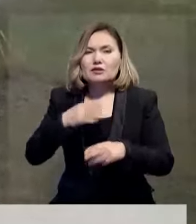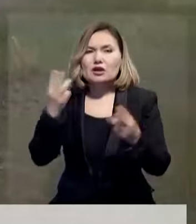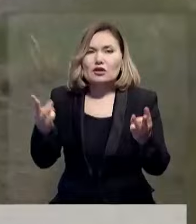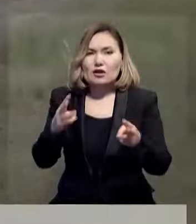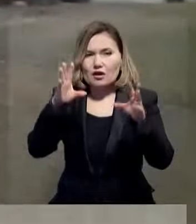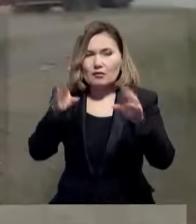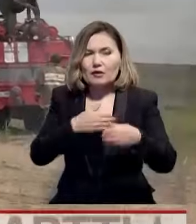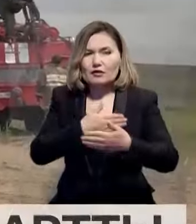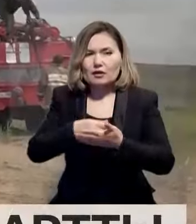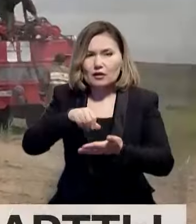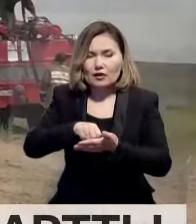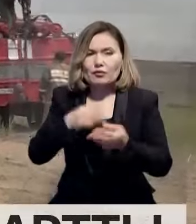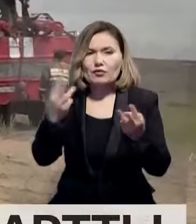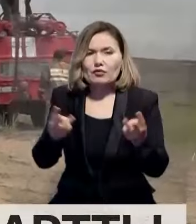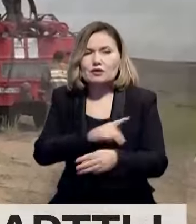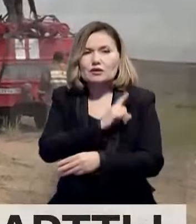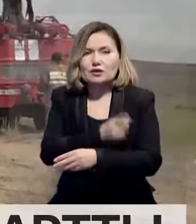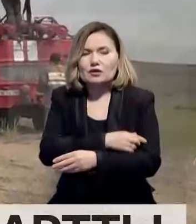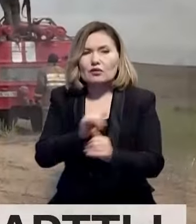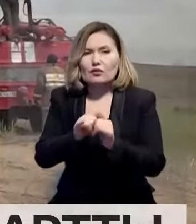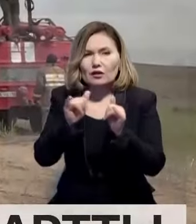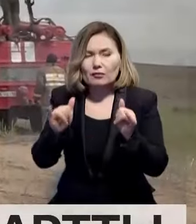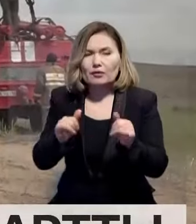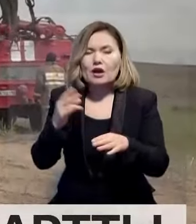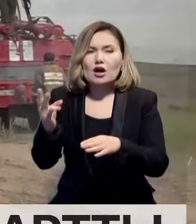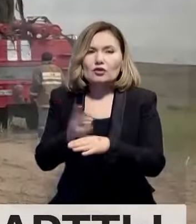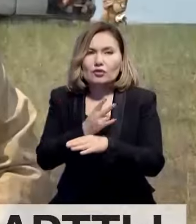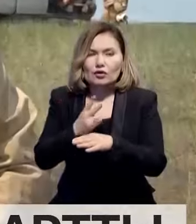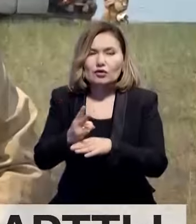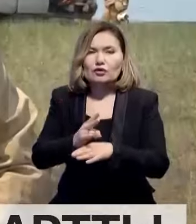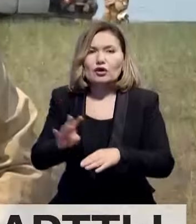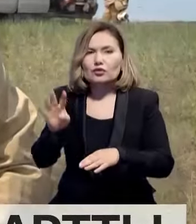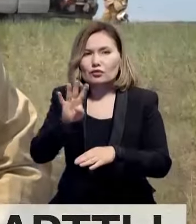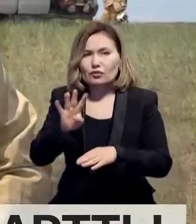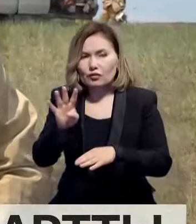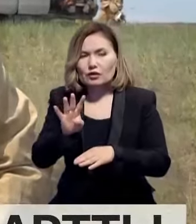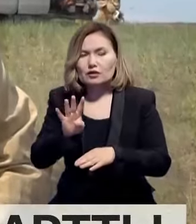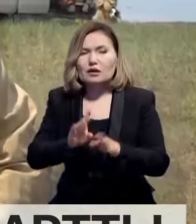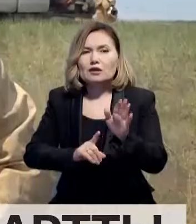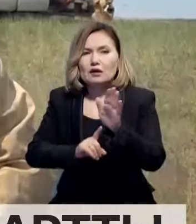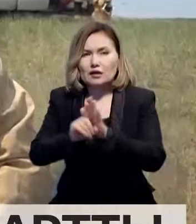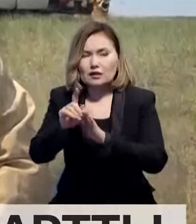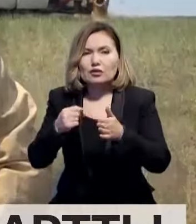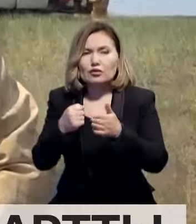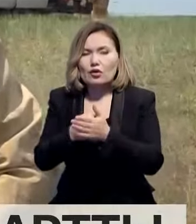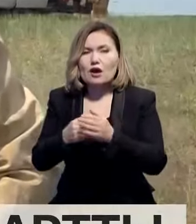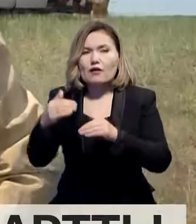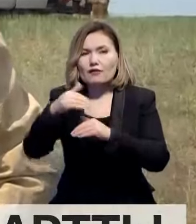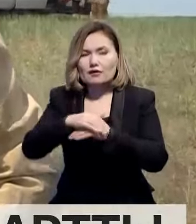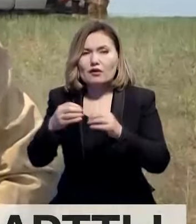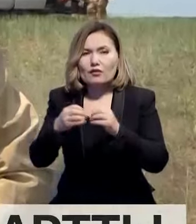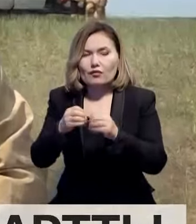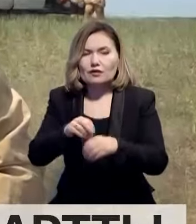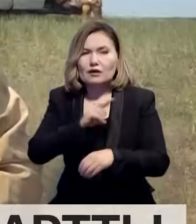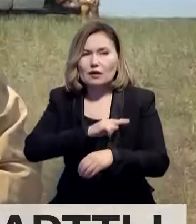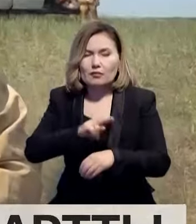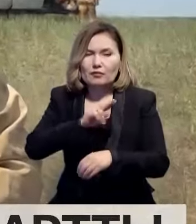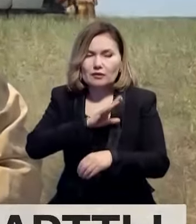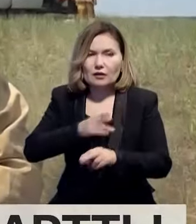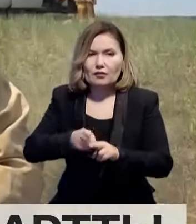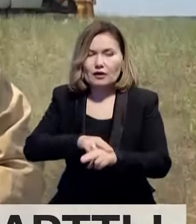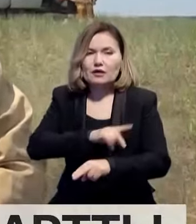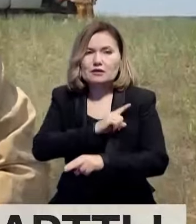байланысты күшейіп жатыр қазір өрт. Сонымен жаңа түнде сағат 4-тен таңғы 10-ға дейін жұмыс істедік. Жаңа жігіттер демалтырайық дегенбіз, қайтадан